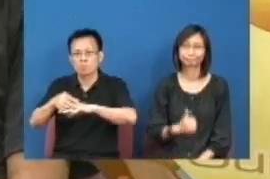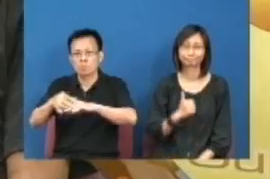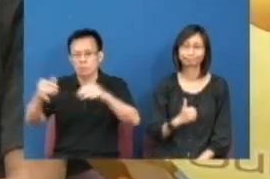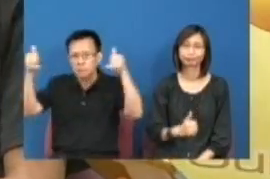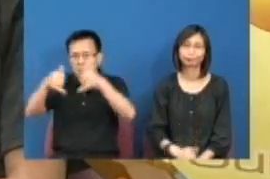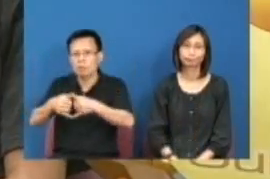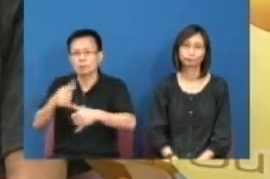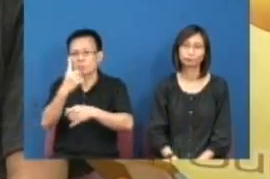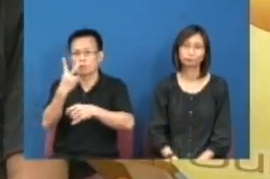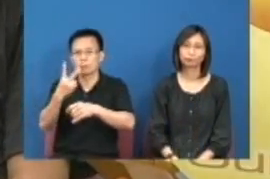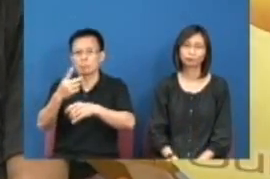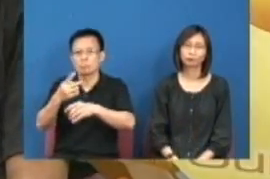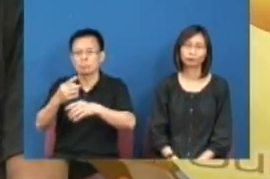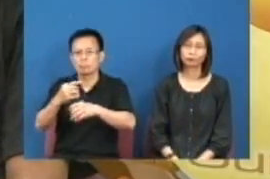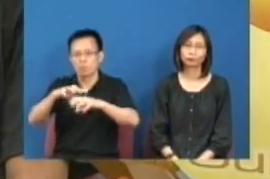係咩呢個